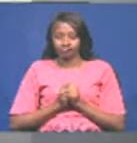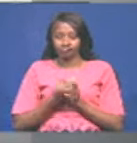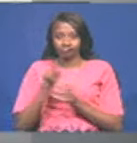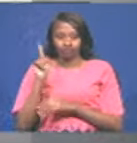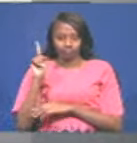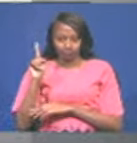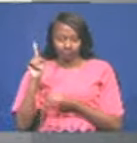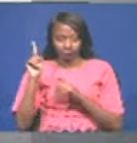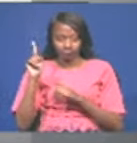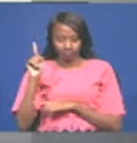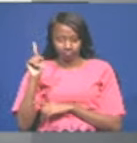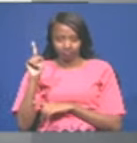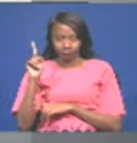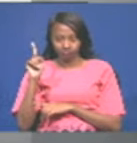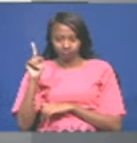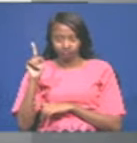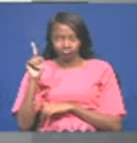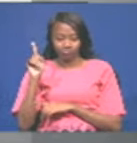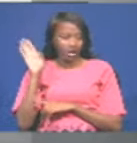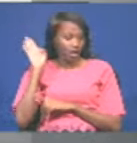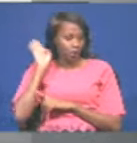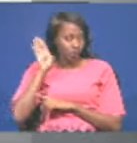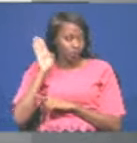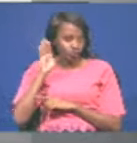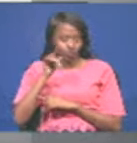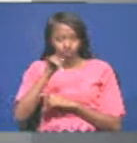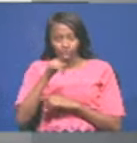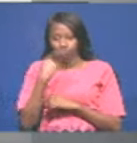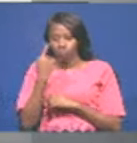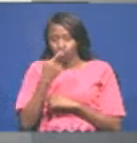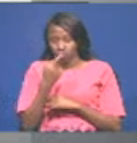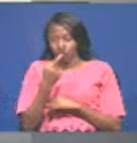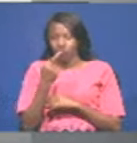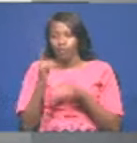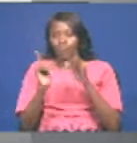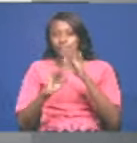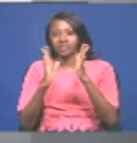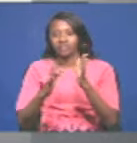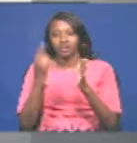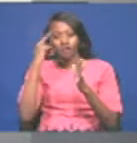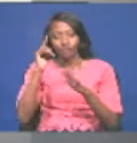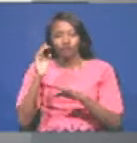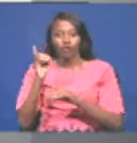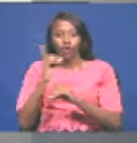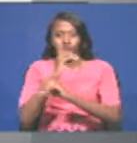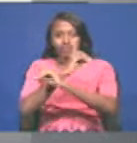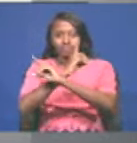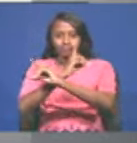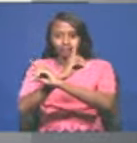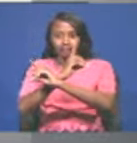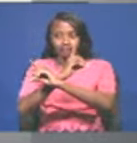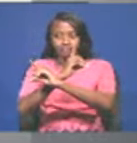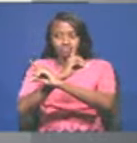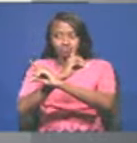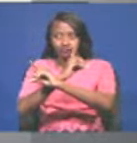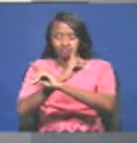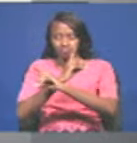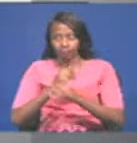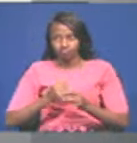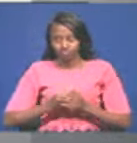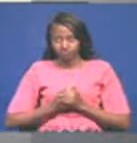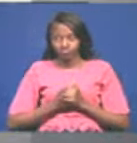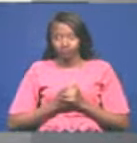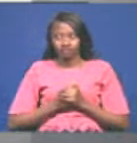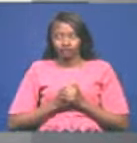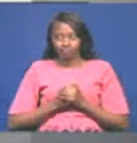Huyo tunamuona ni Aden Duale ambaye atakuwa ni waziri wa ulinzi. ambaye